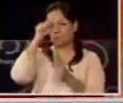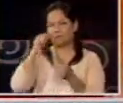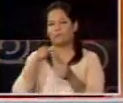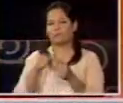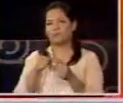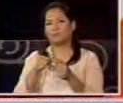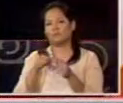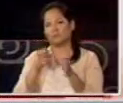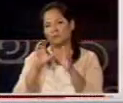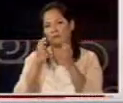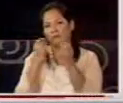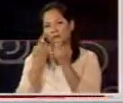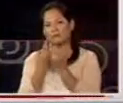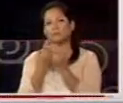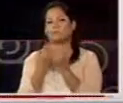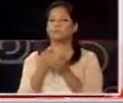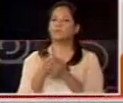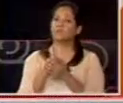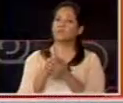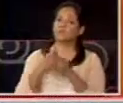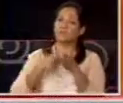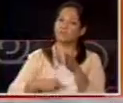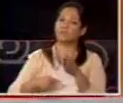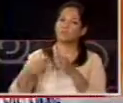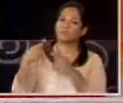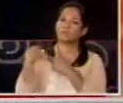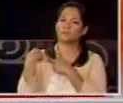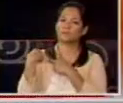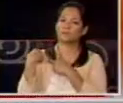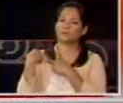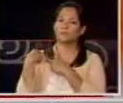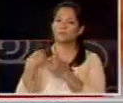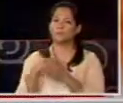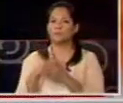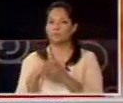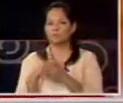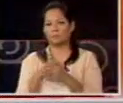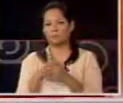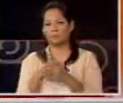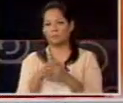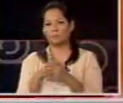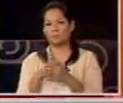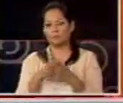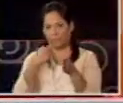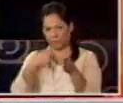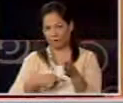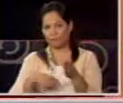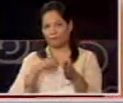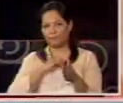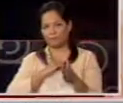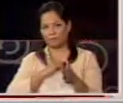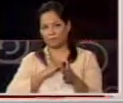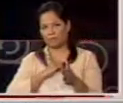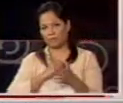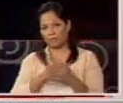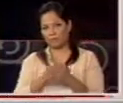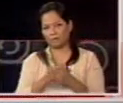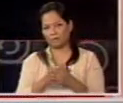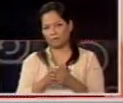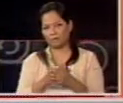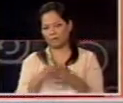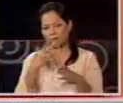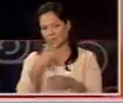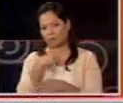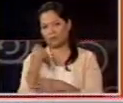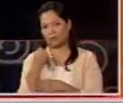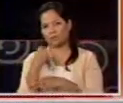ng corporation, yung isa sa mga tax liabilities mo in relation to it would be yung mga taxes on dividends na makukuha mo doon sa